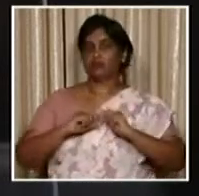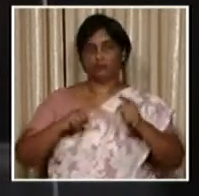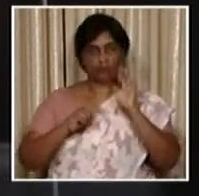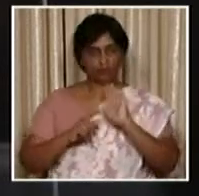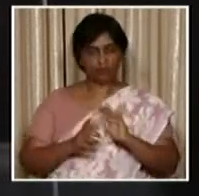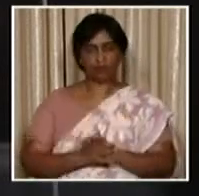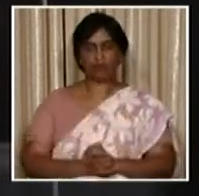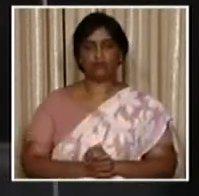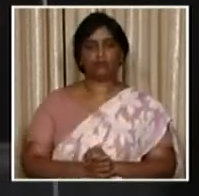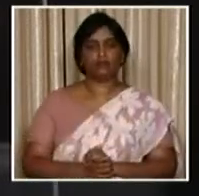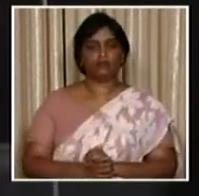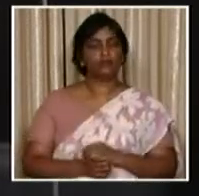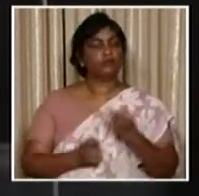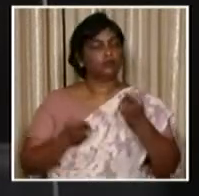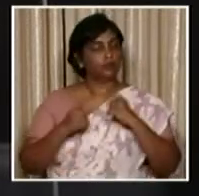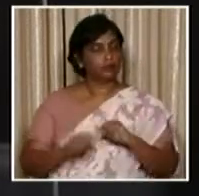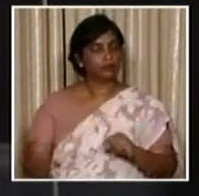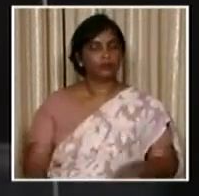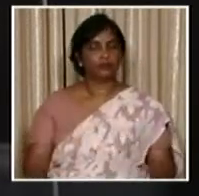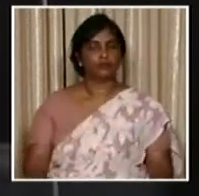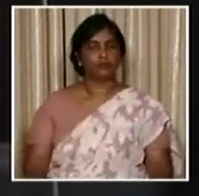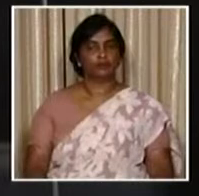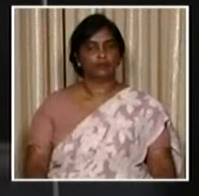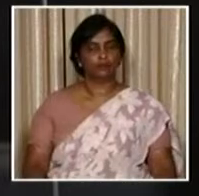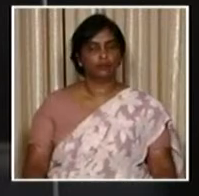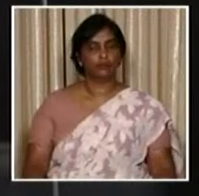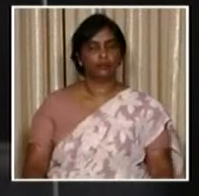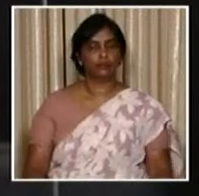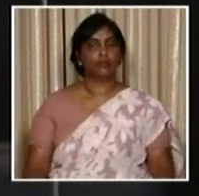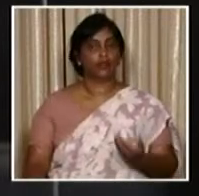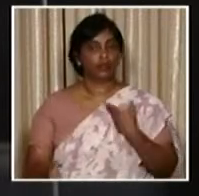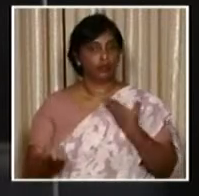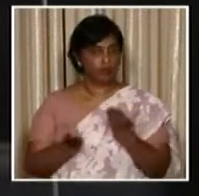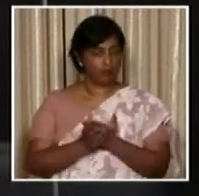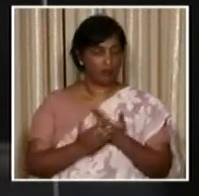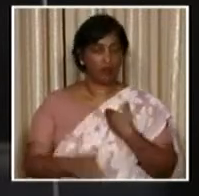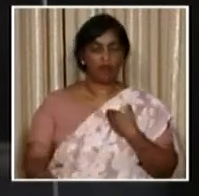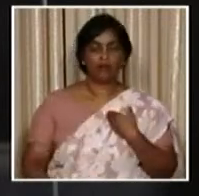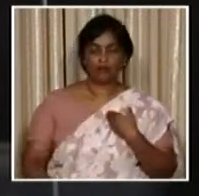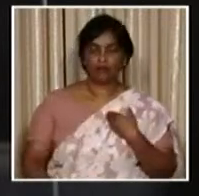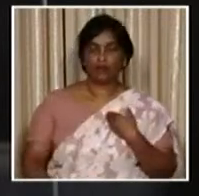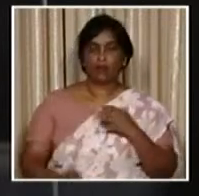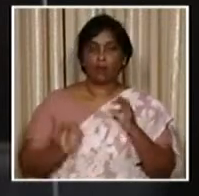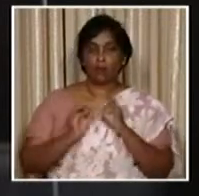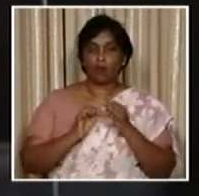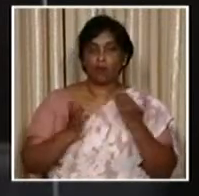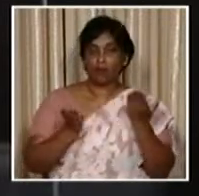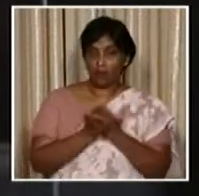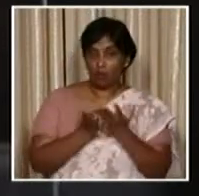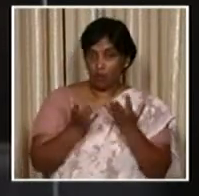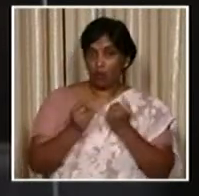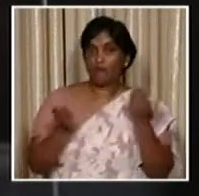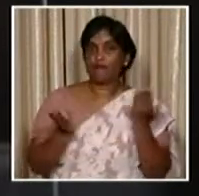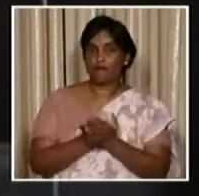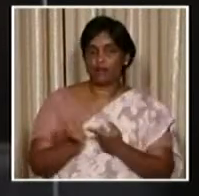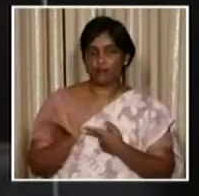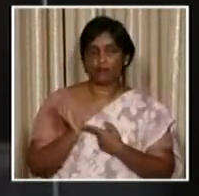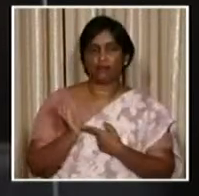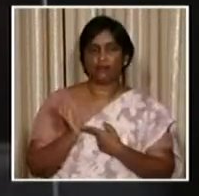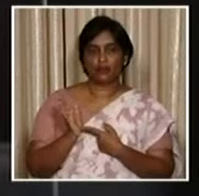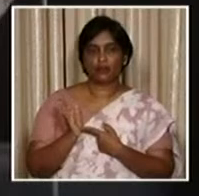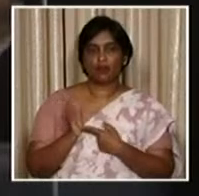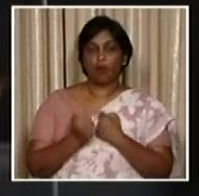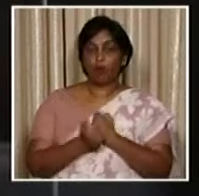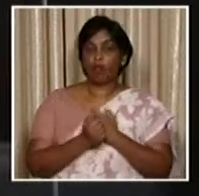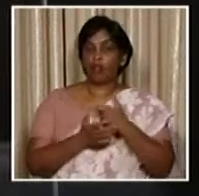belasih. Ilangat, mangga tiye na metana, bonifas pera rawasyanang ye file lagi, military